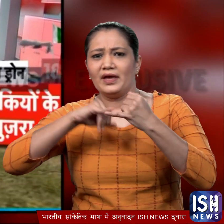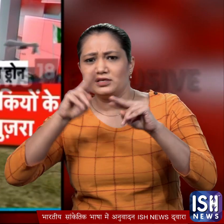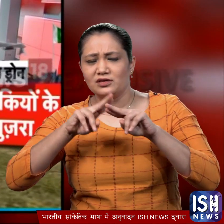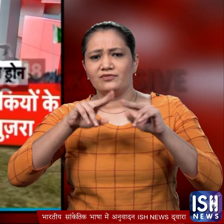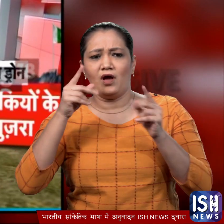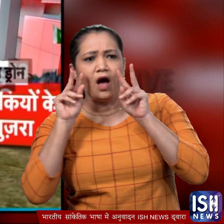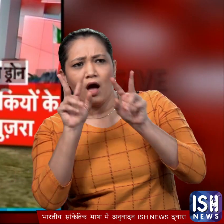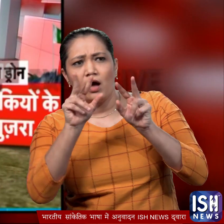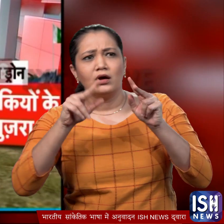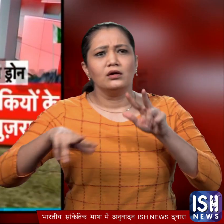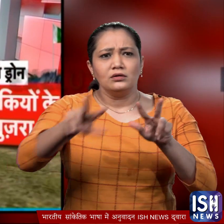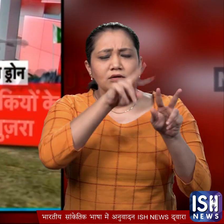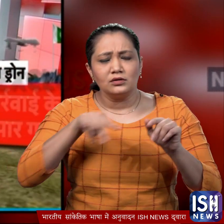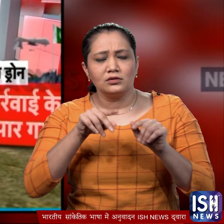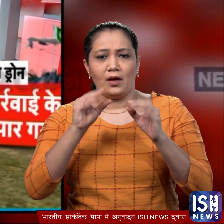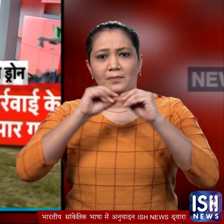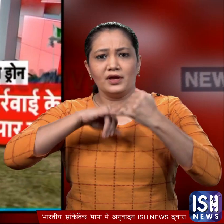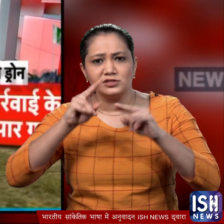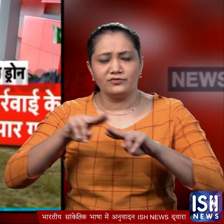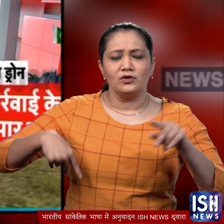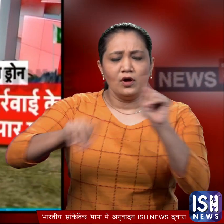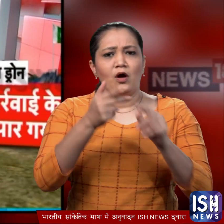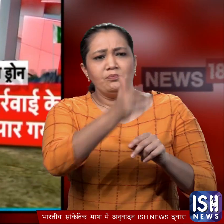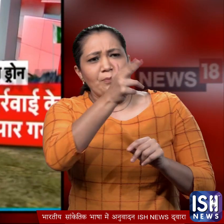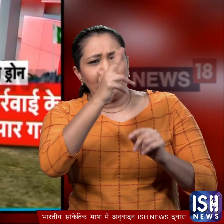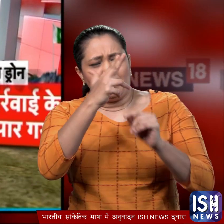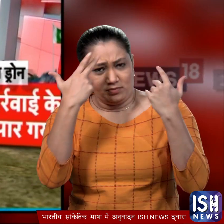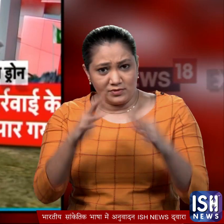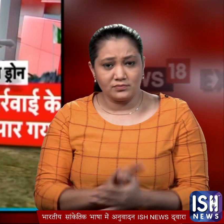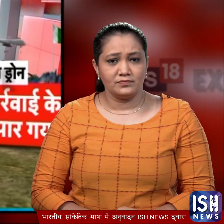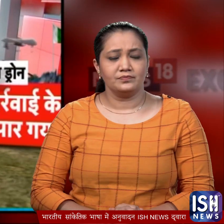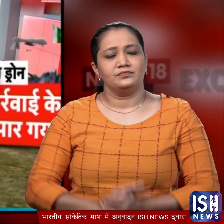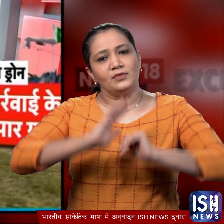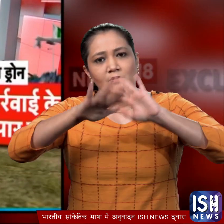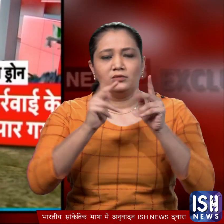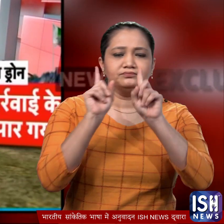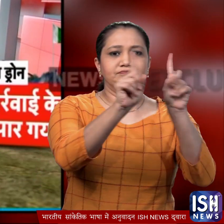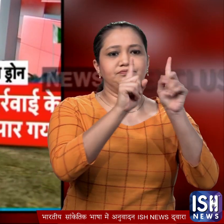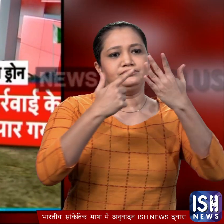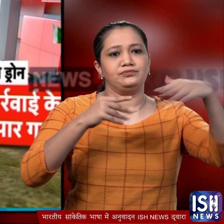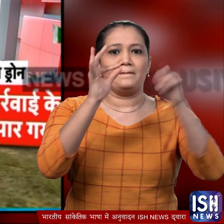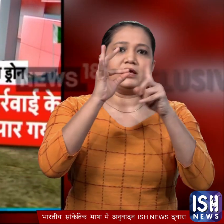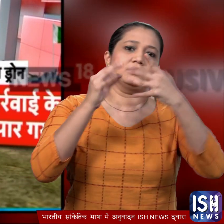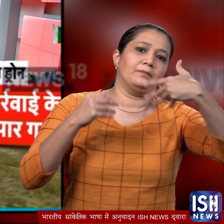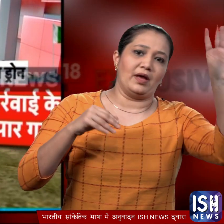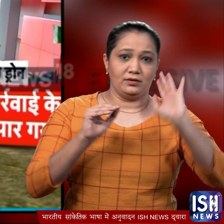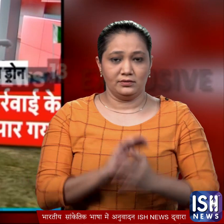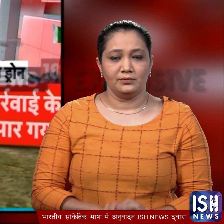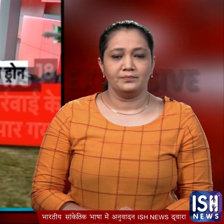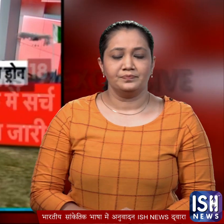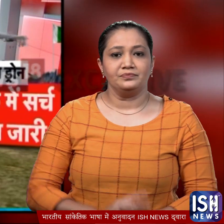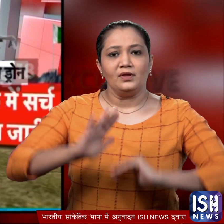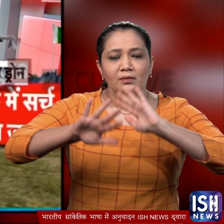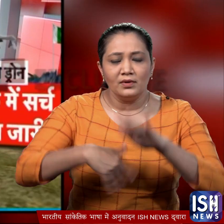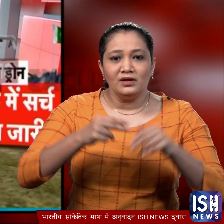चौकियों के पास से गुजरा, जिसे देखते ही बीएसएफ के जवानों ने उस पर फायरिंग शुरू कर दी, जिसके बाद वो ड्रोन पाकिस्तान लौट गया। लेकिन इस घटना